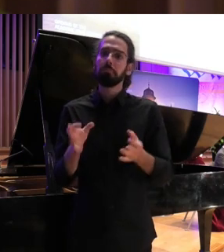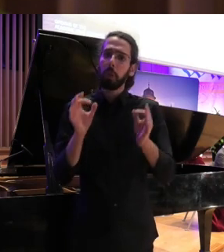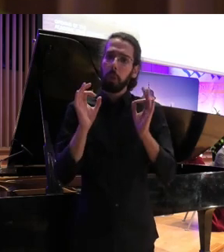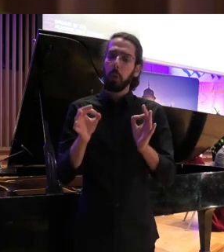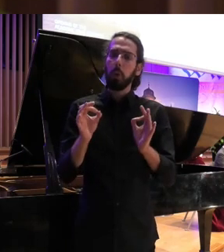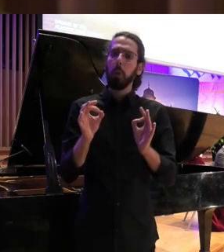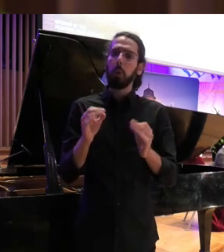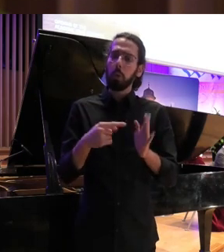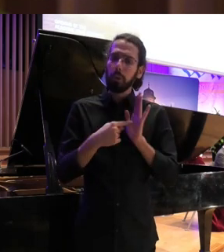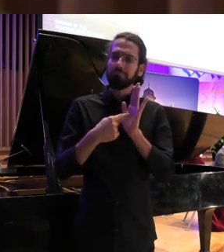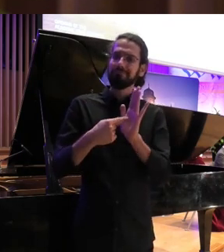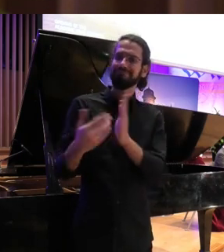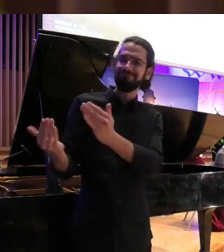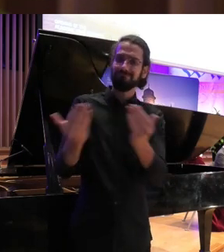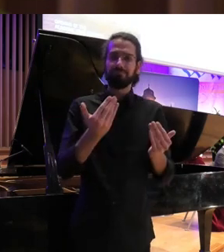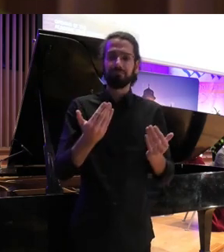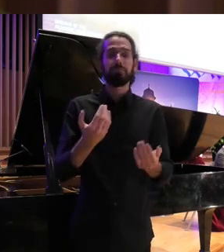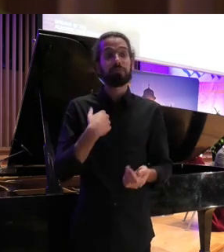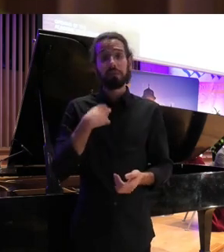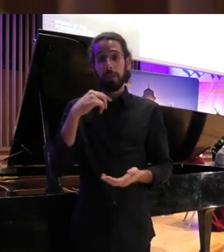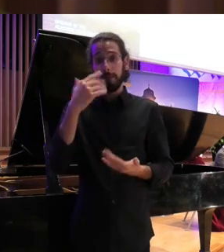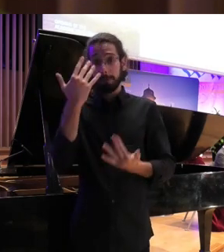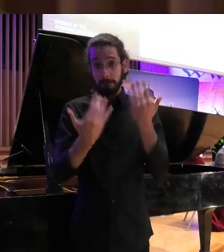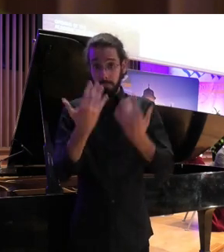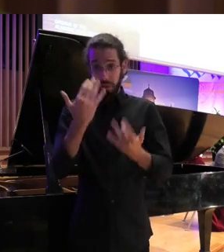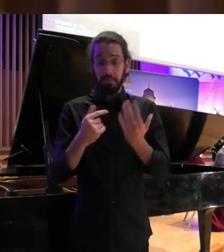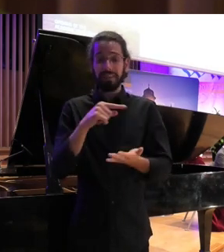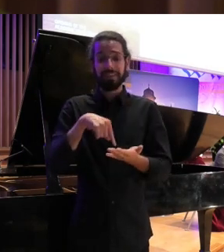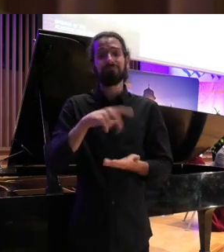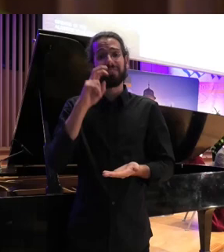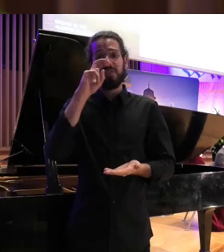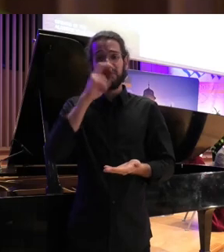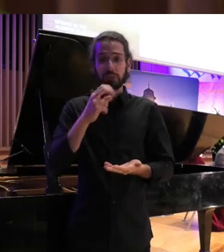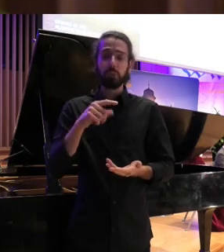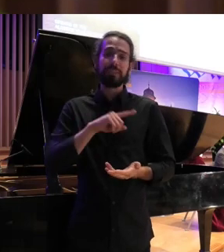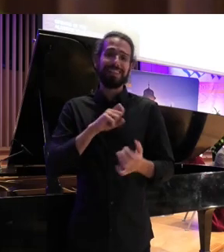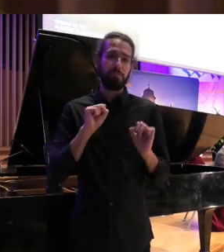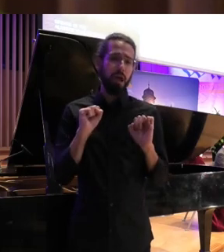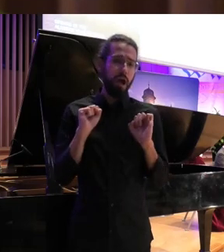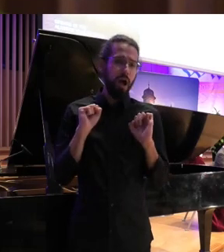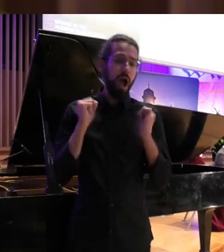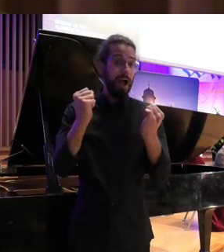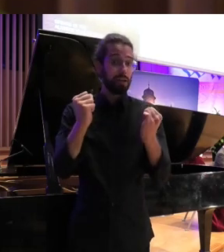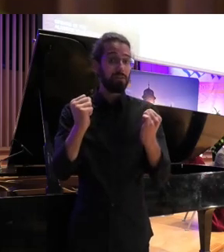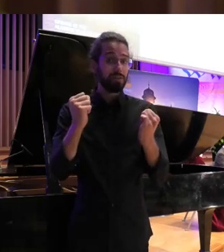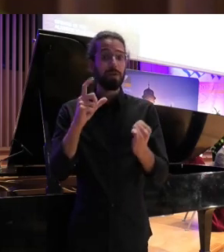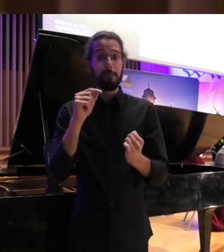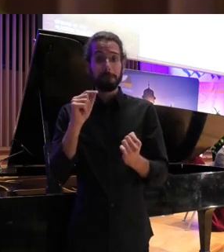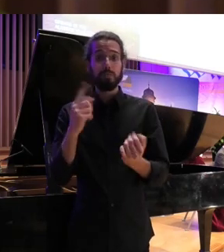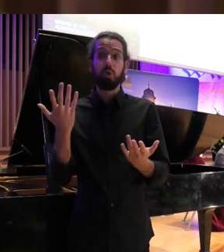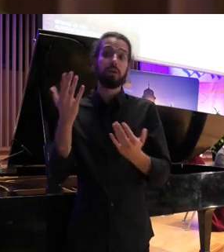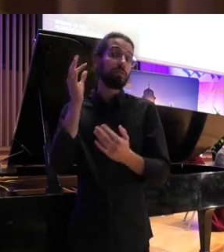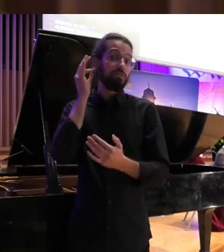Also wir selber versuchen das in der Mathematik im Hausdorff-Zentrum, indem wir proaktiv wirklich vor der Ausschreibung schon